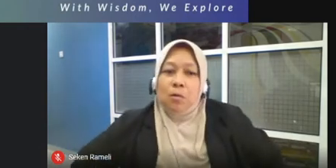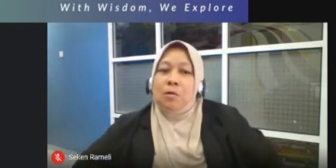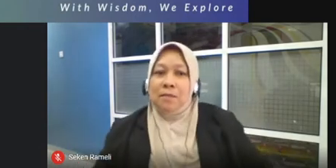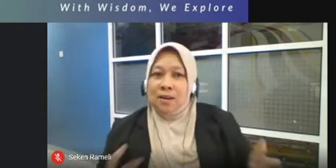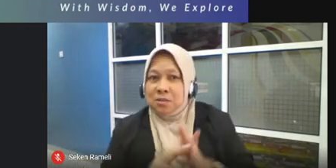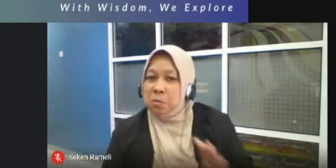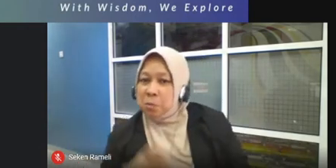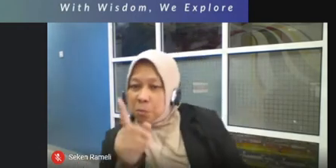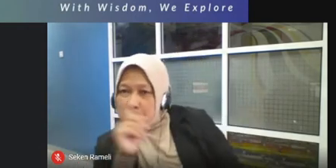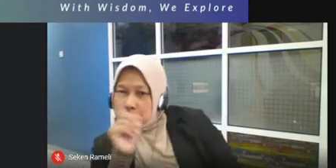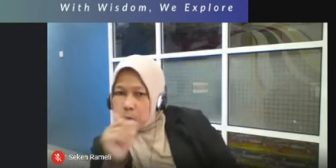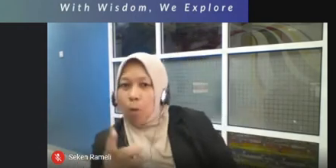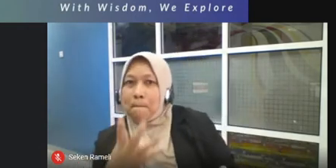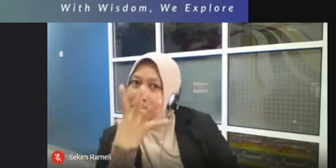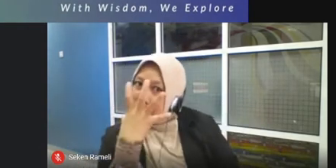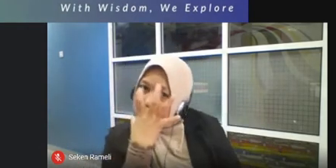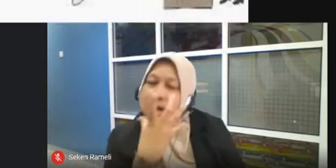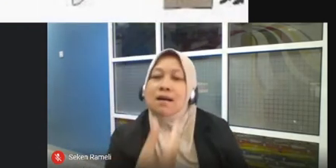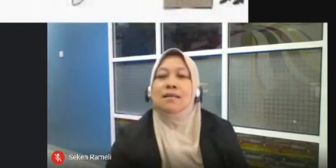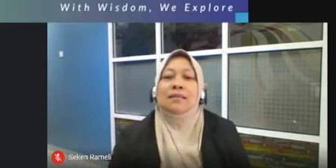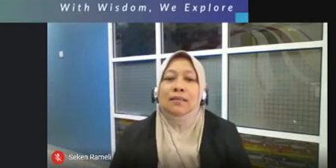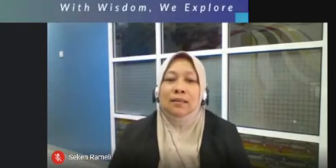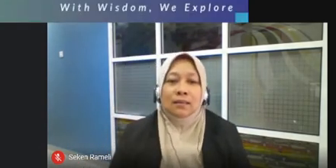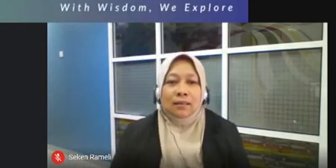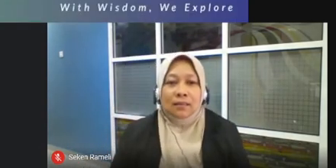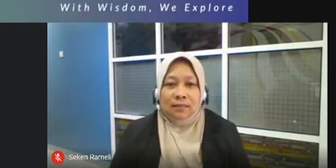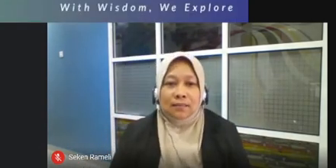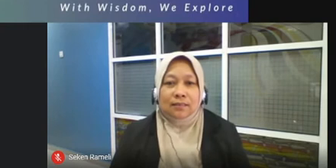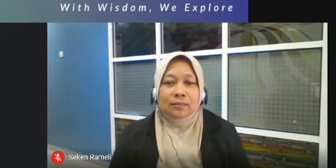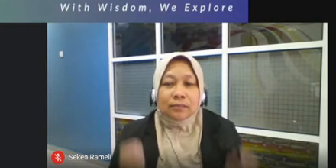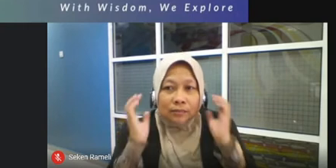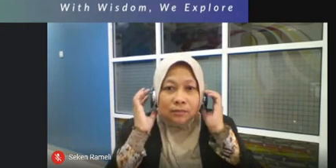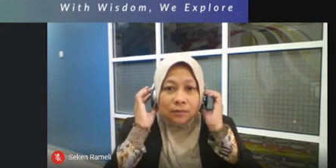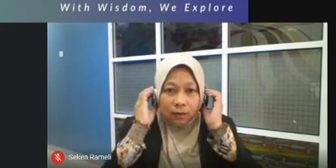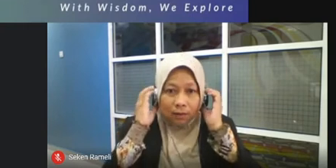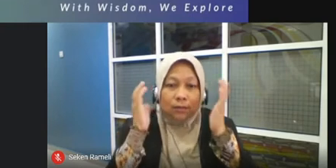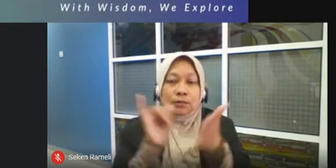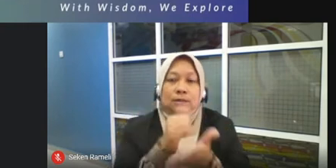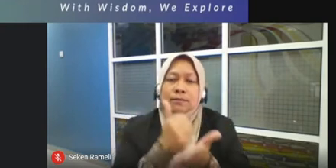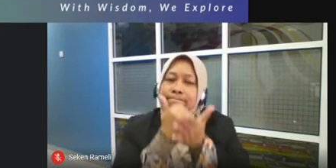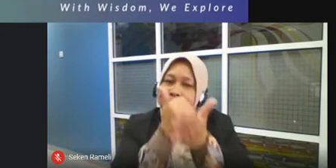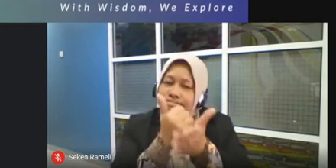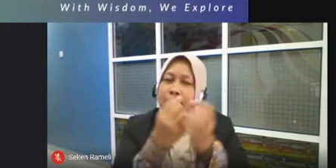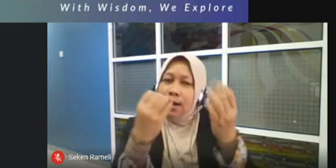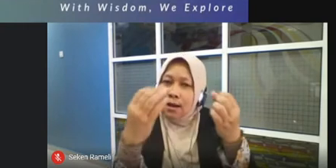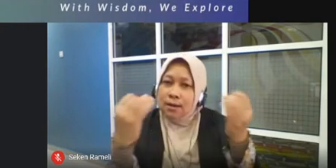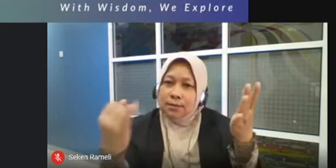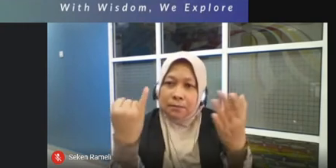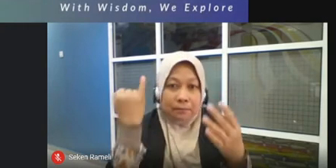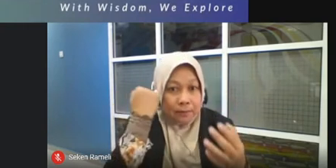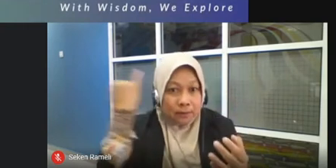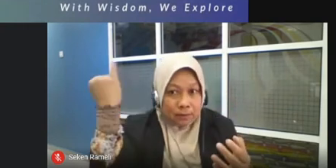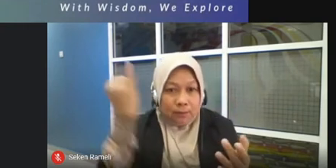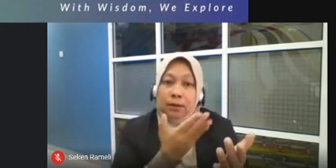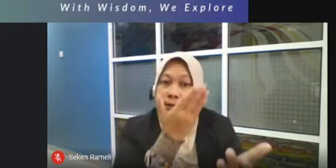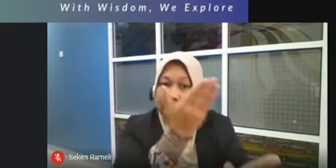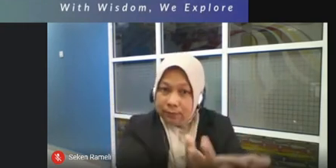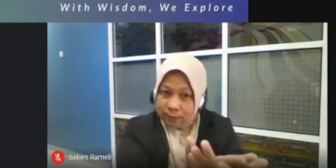eh, dominant, kata bos tengah marah tu, eh. Okay, so ini sangat membantu dalam situasi sekiranya kita nak cadangkan